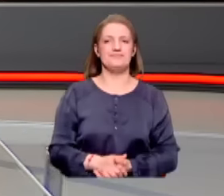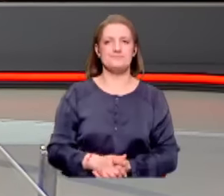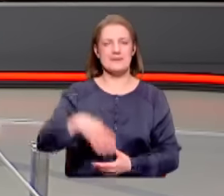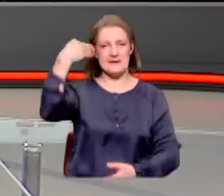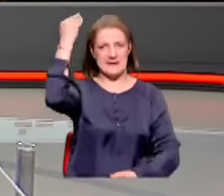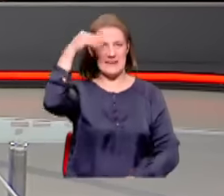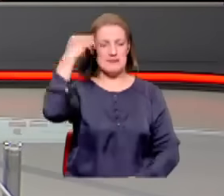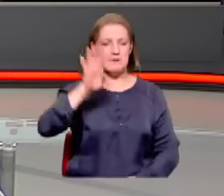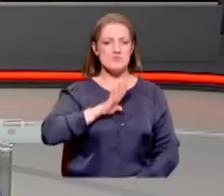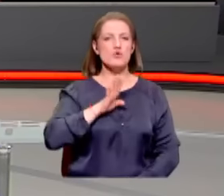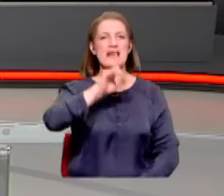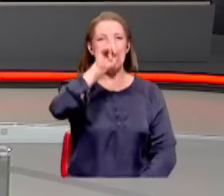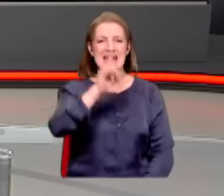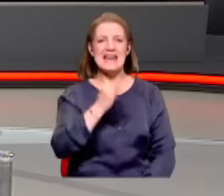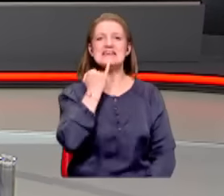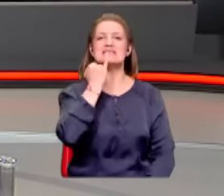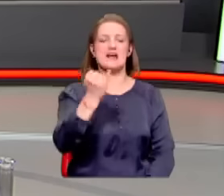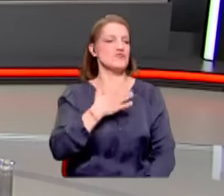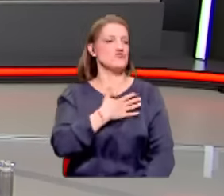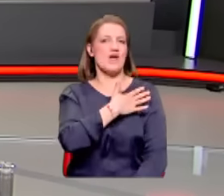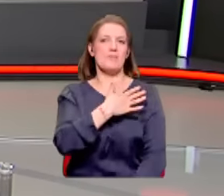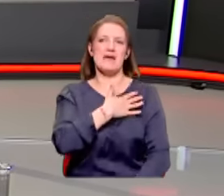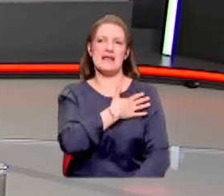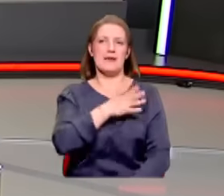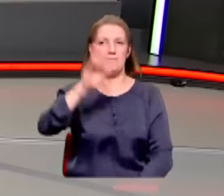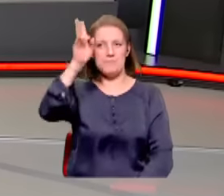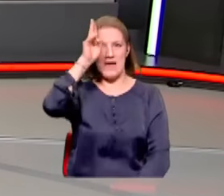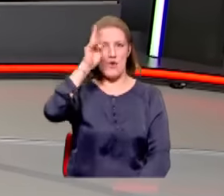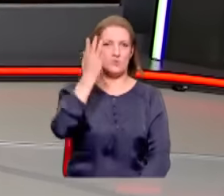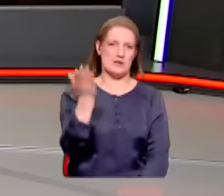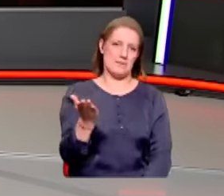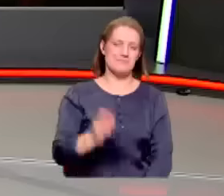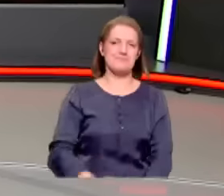Ekrem İmamoğlu'ndan ilk ziyaret CHP'li Beyoğlu'na